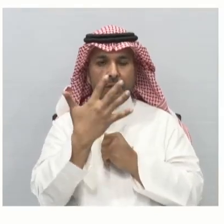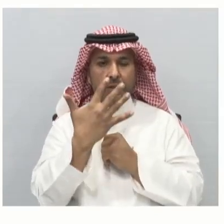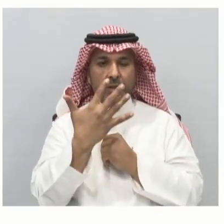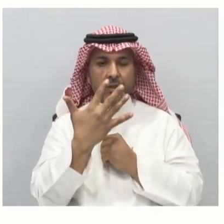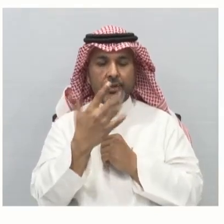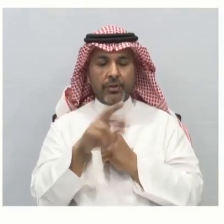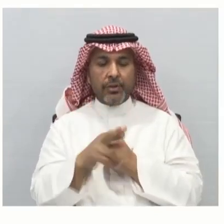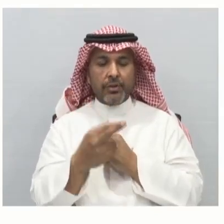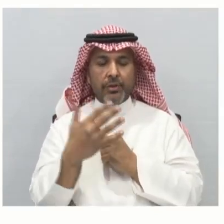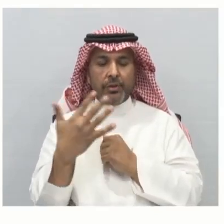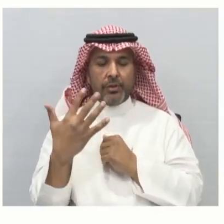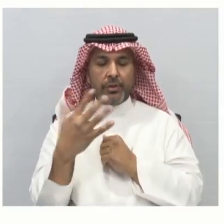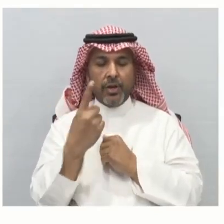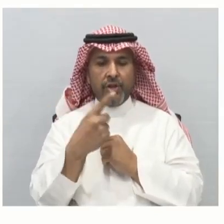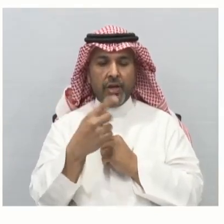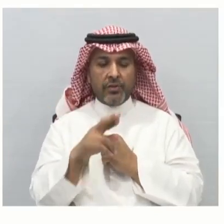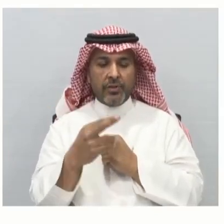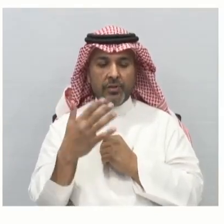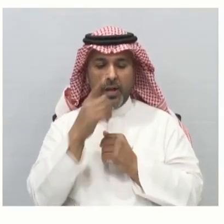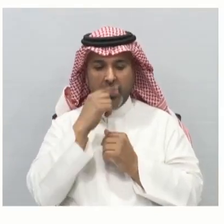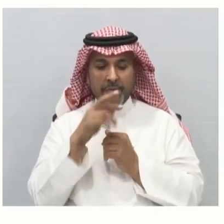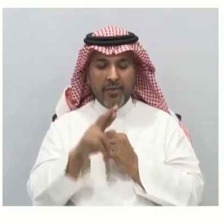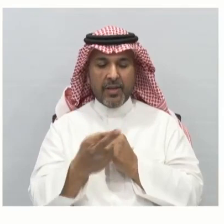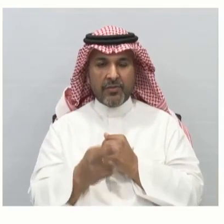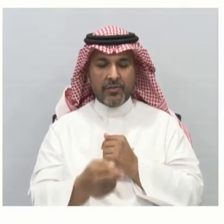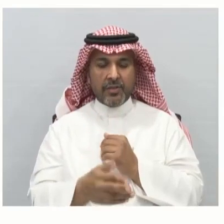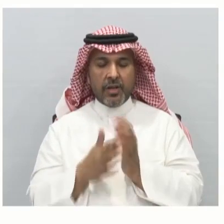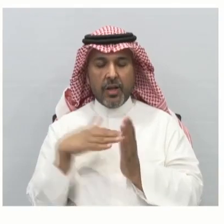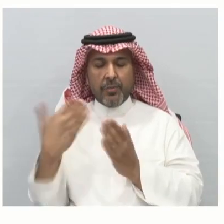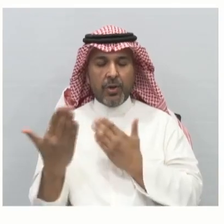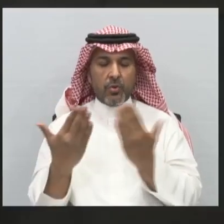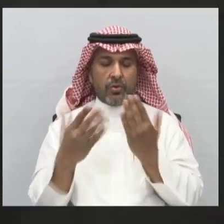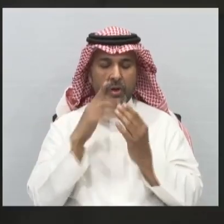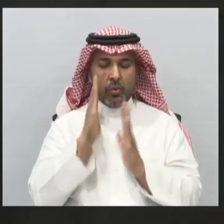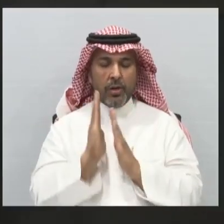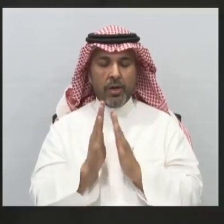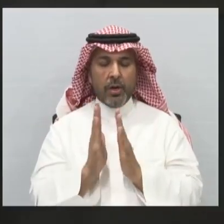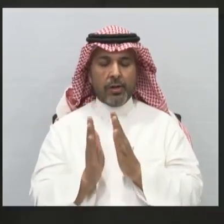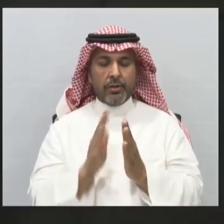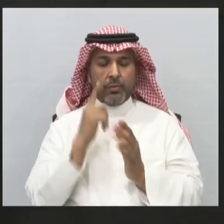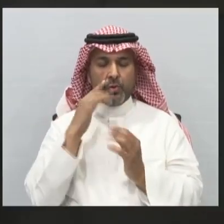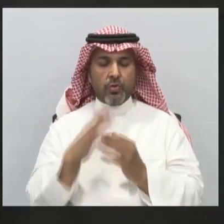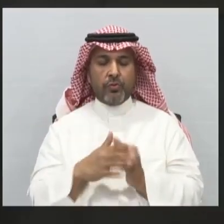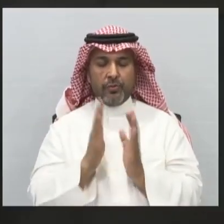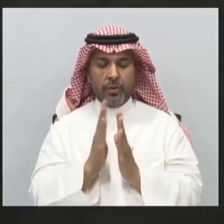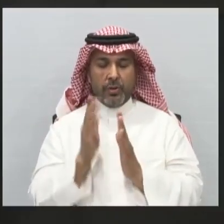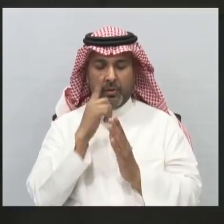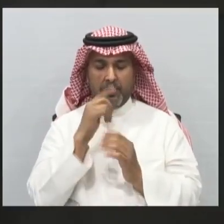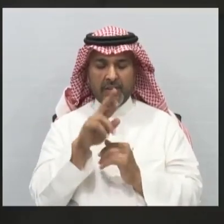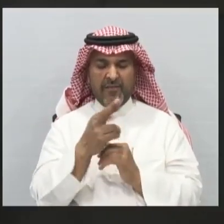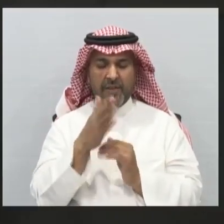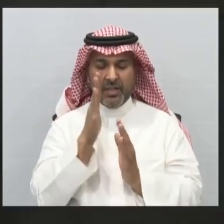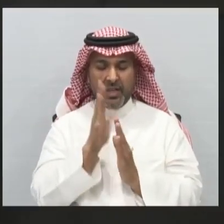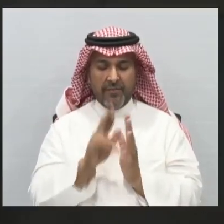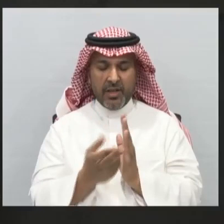الطريقه اضع الفاصله تضع الاعداد من الاعداد والاجزاء مع الاجزاء مع مراعاه كل